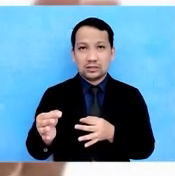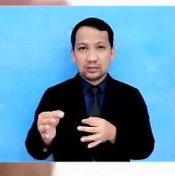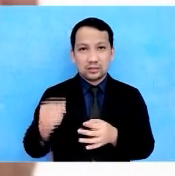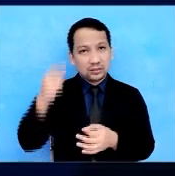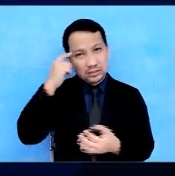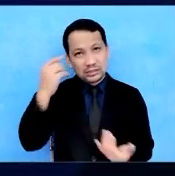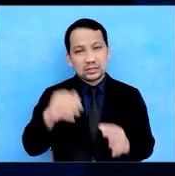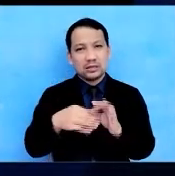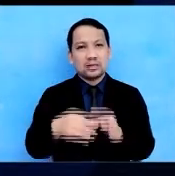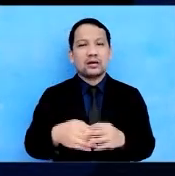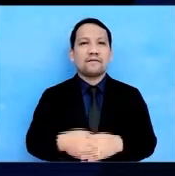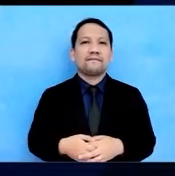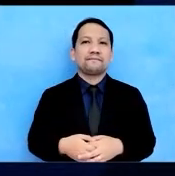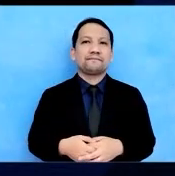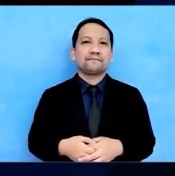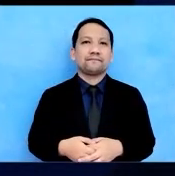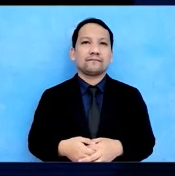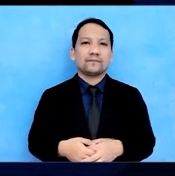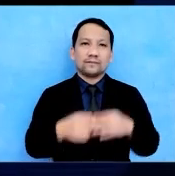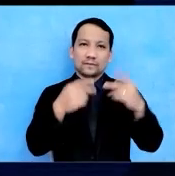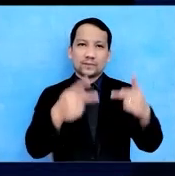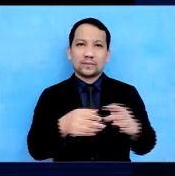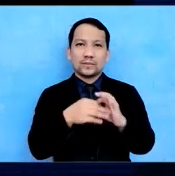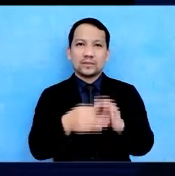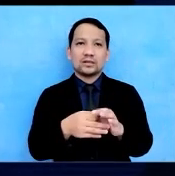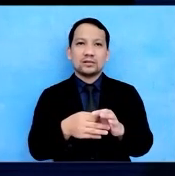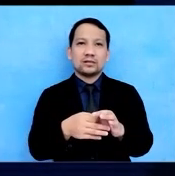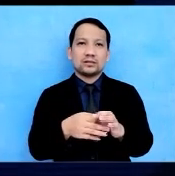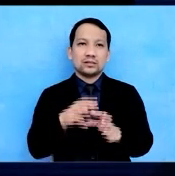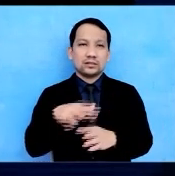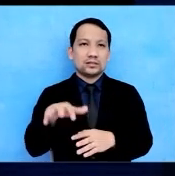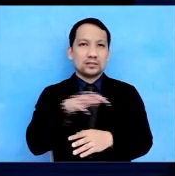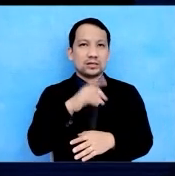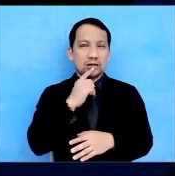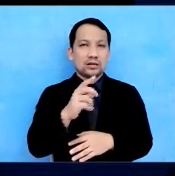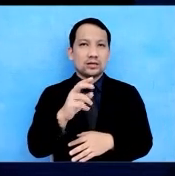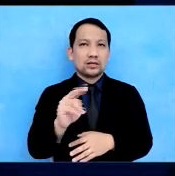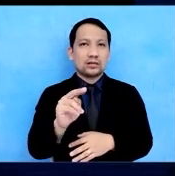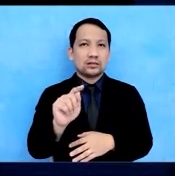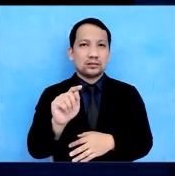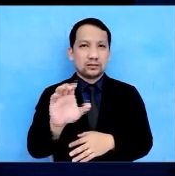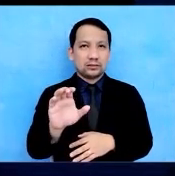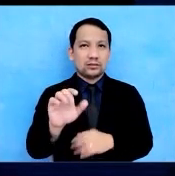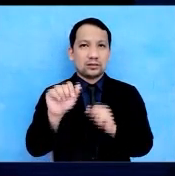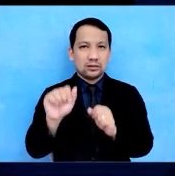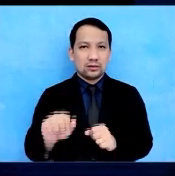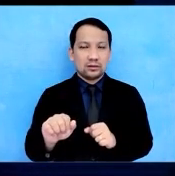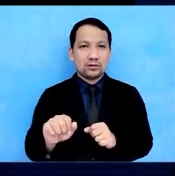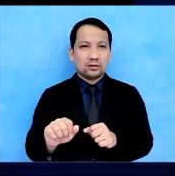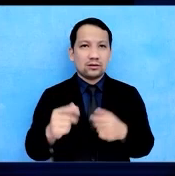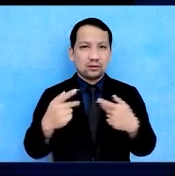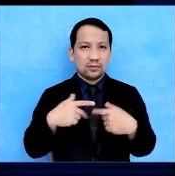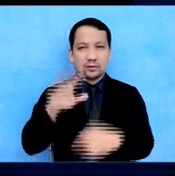ngayon. Pero sa website ng Smart Communications at ayon din sa National Telecommunications Commission, nakasaad na may